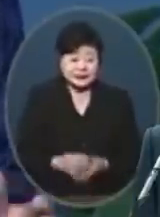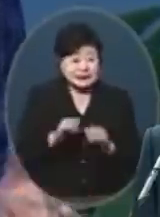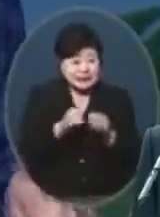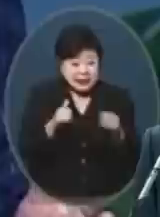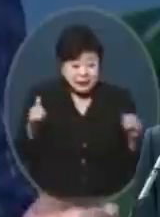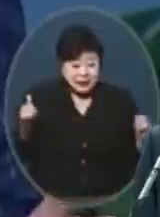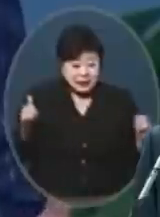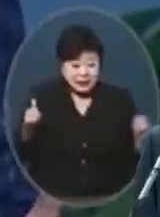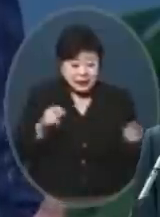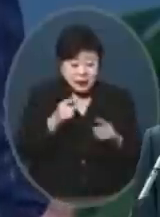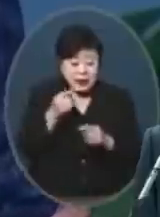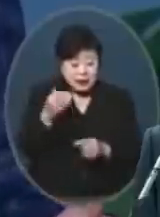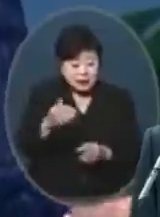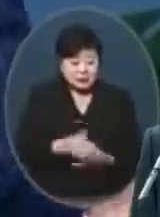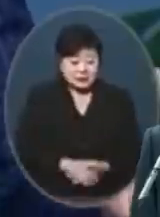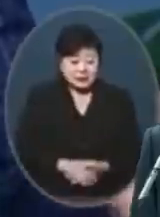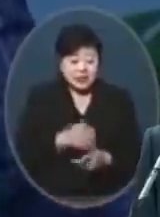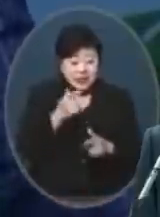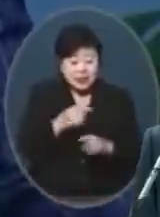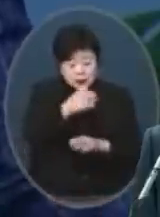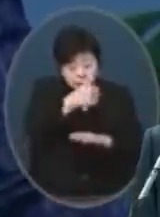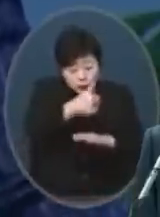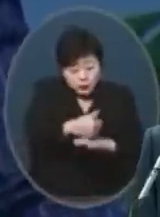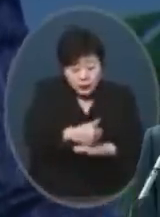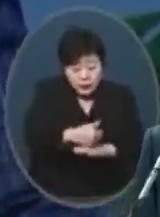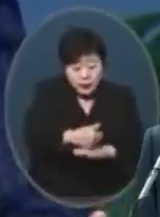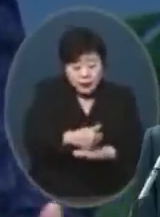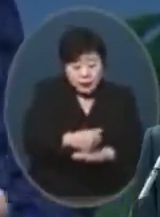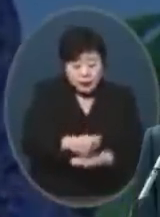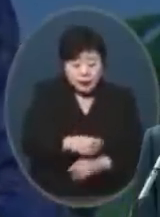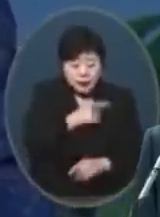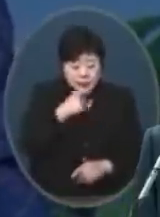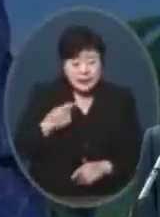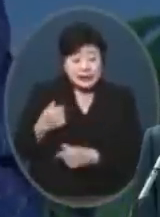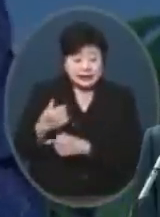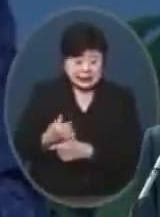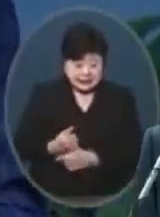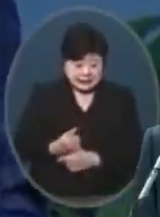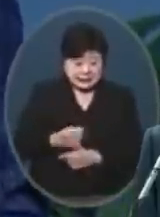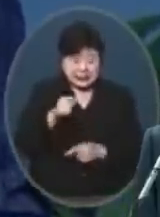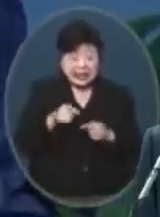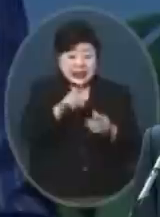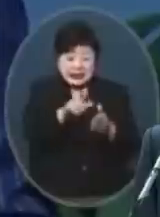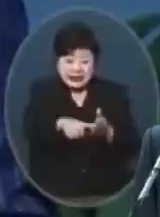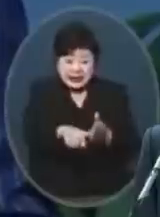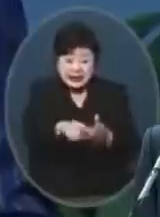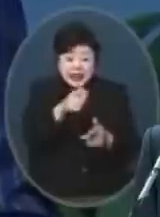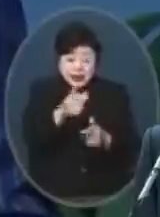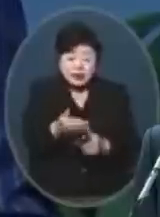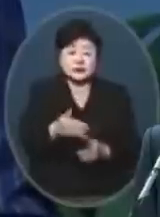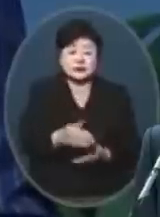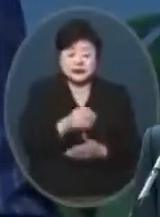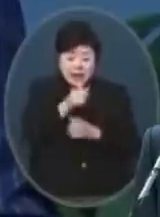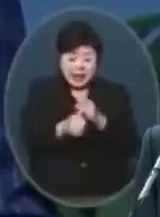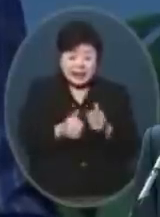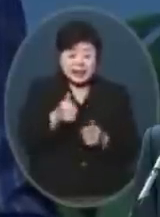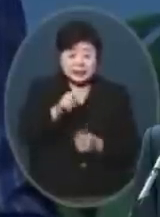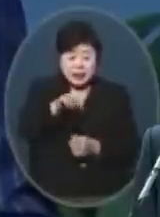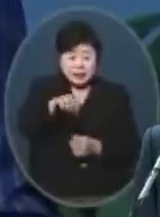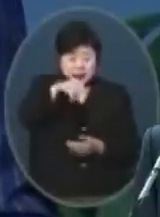사람이 뭐라고 말하니까는 예수 그리스도의 피를 의지하고 나가면은 여러분은 하나님 앞에